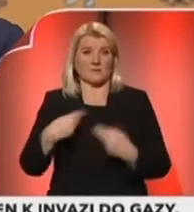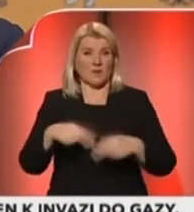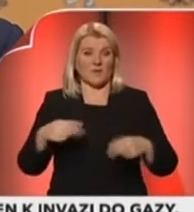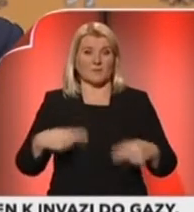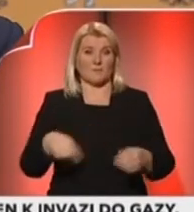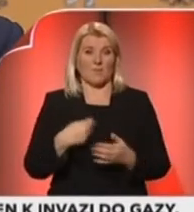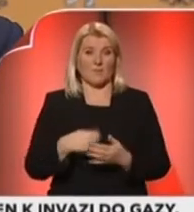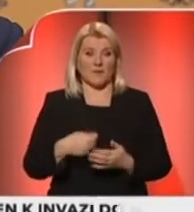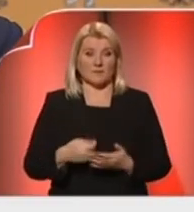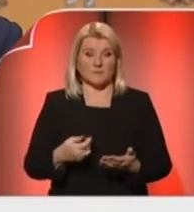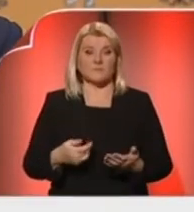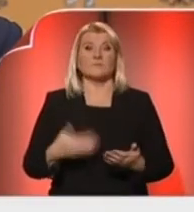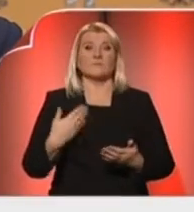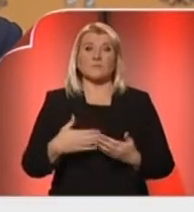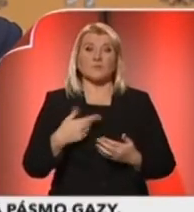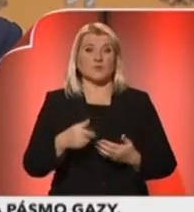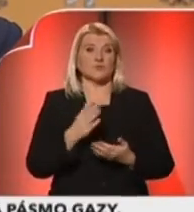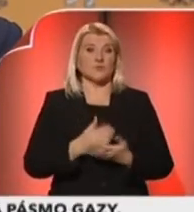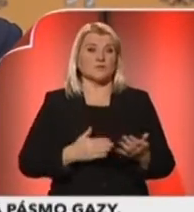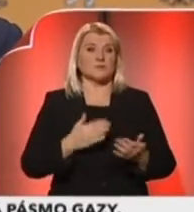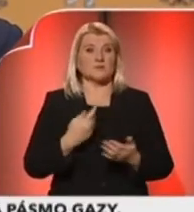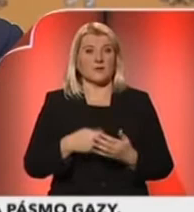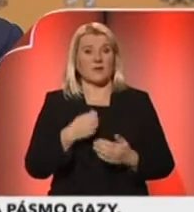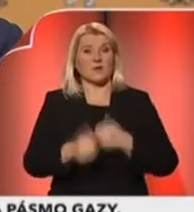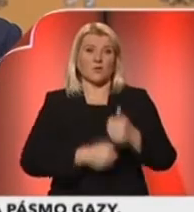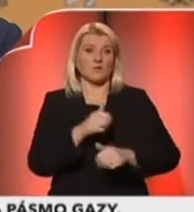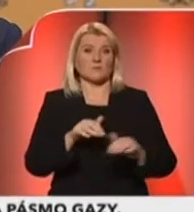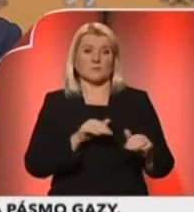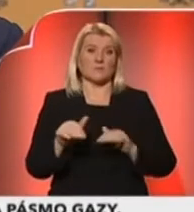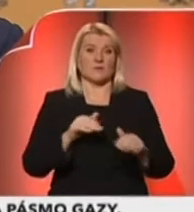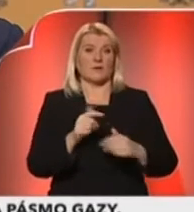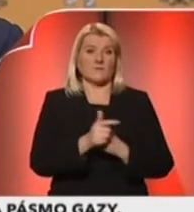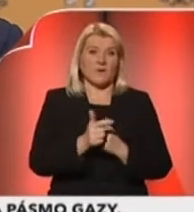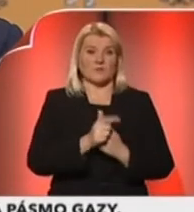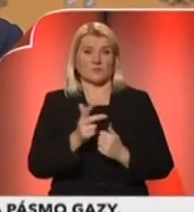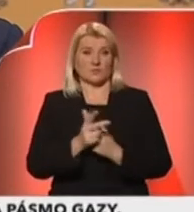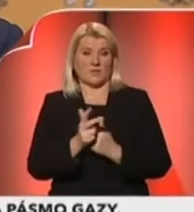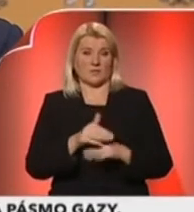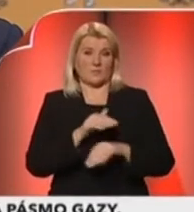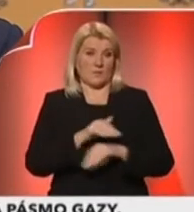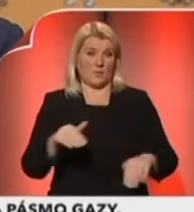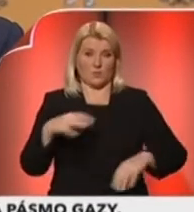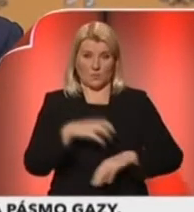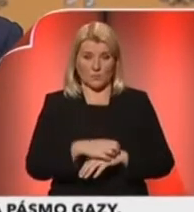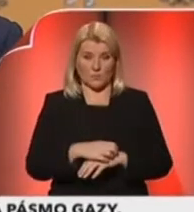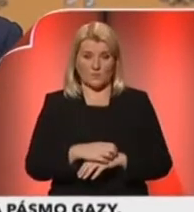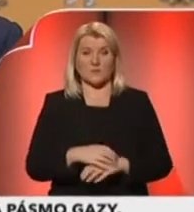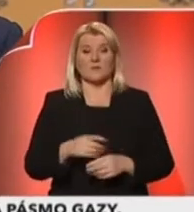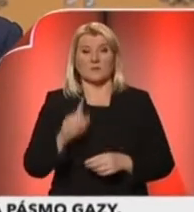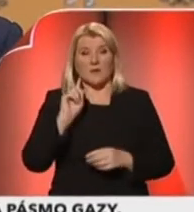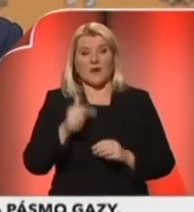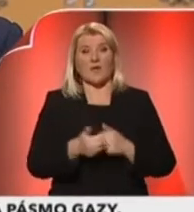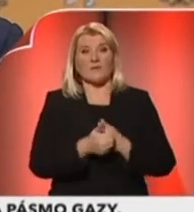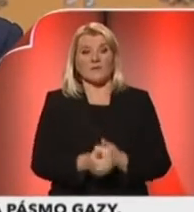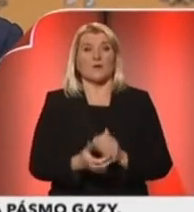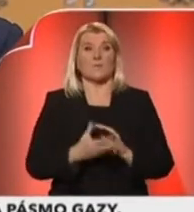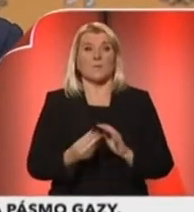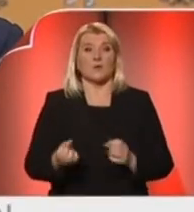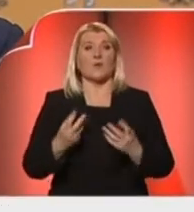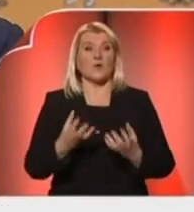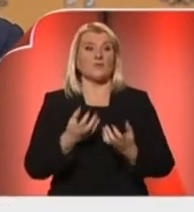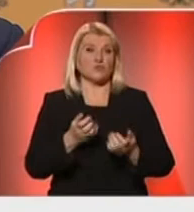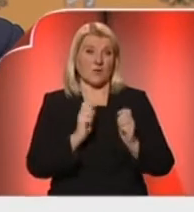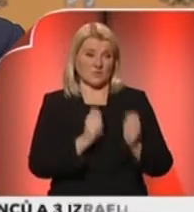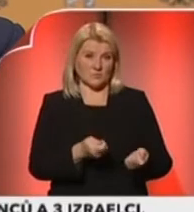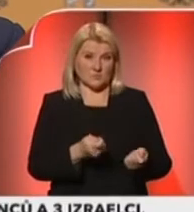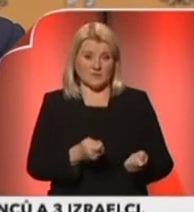původně chtěli. Takže ta částka ročně je kolem 12-13 milionů korun. To záleží na to, kolik nám přijde žádostí.